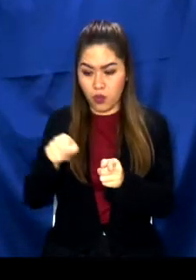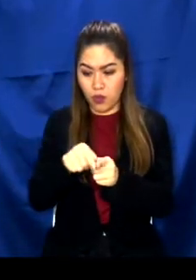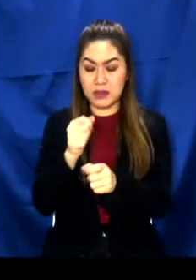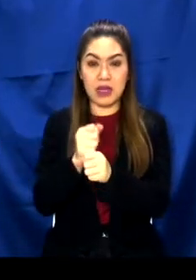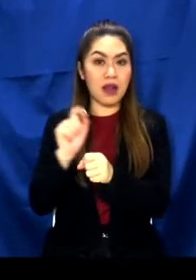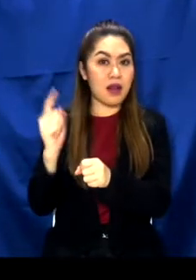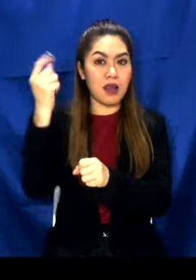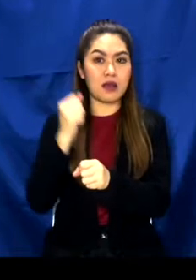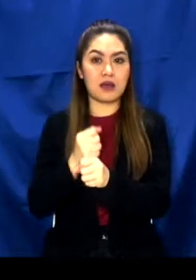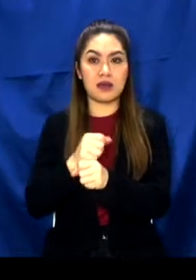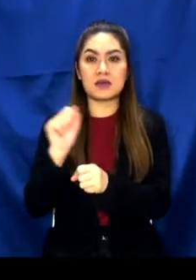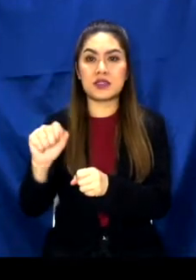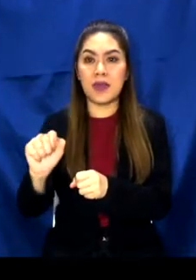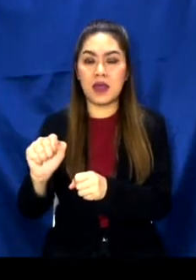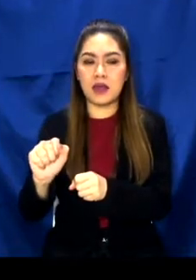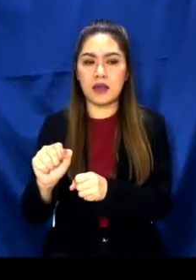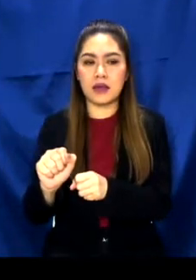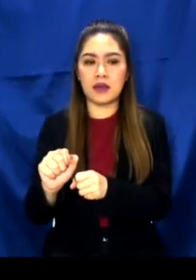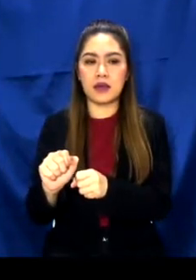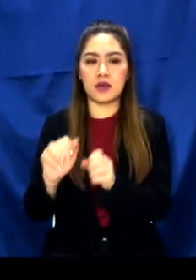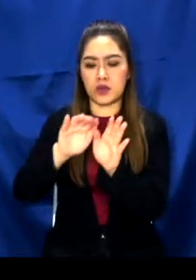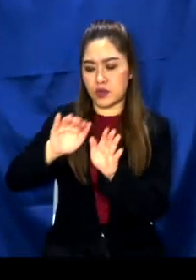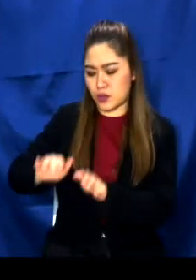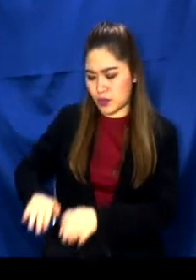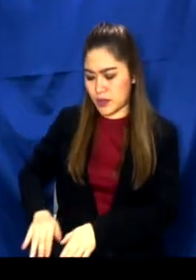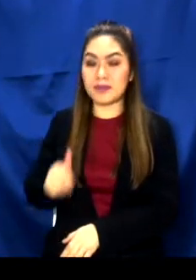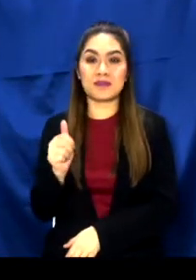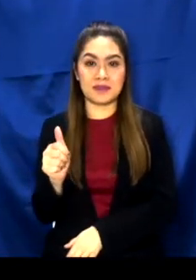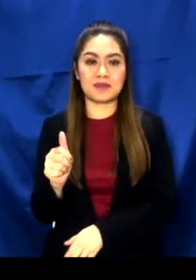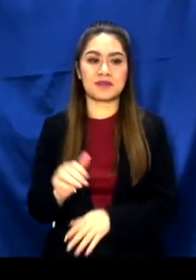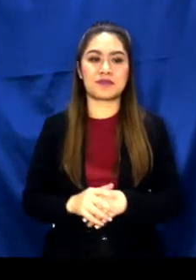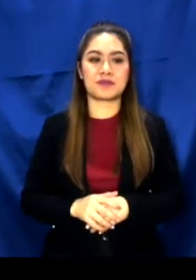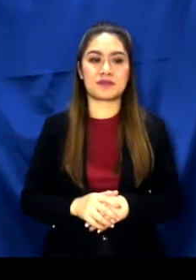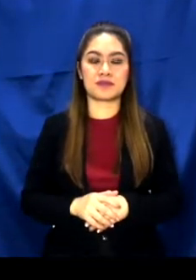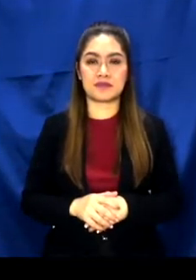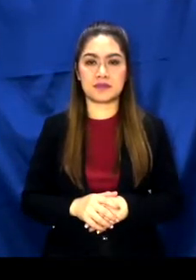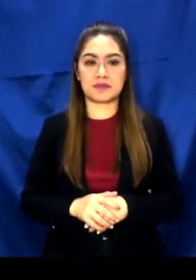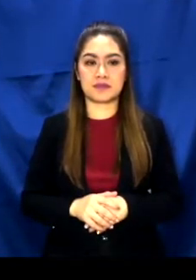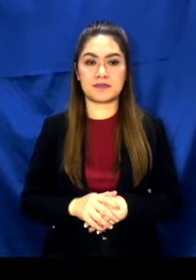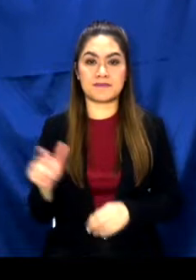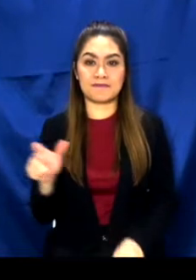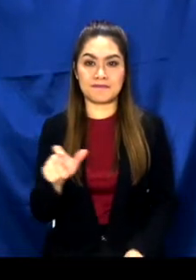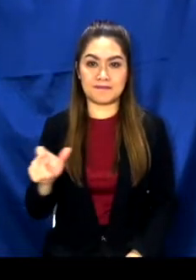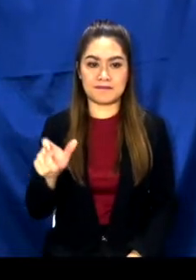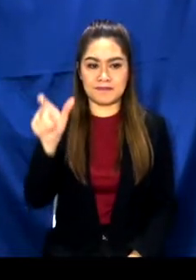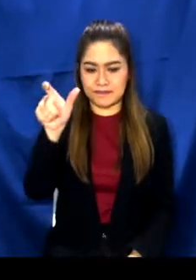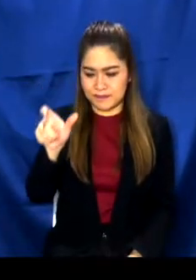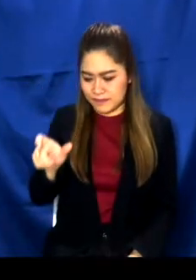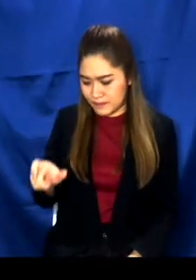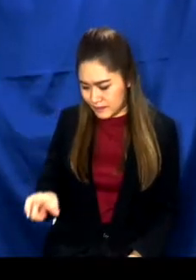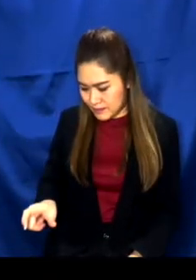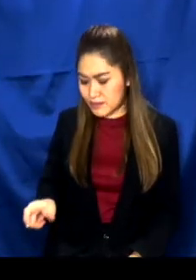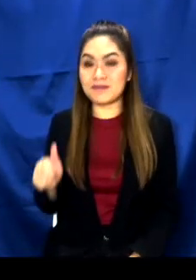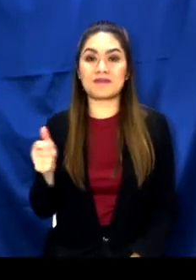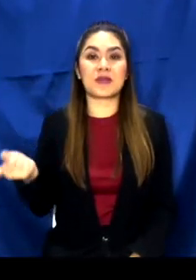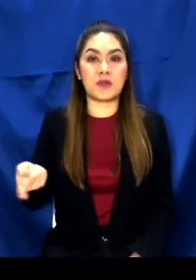ะอันนี้ปิดไปได้เลยหรือว่าเก็บเข้าที่เก็บเข้าที่เราก็จับเอาเมาส์นะคะคลิกแล้วก็ลากเข้า